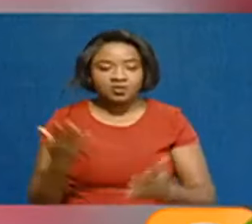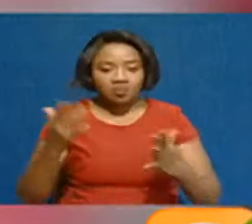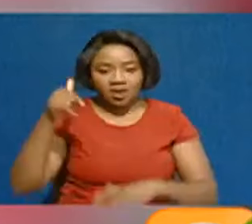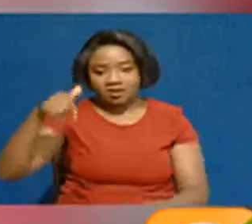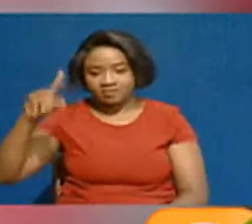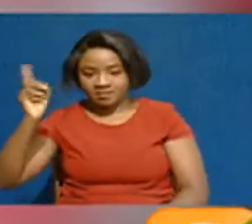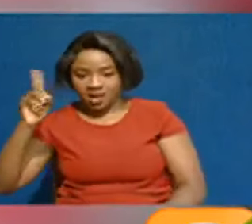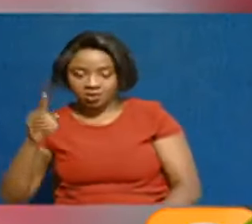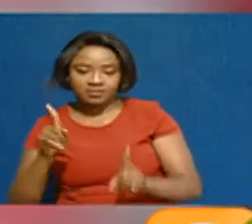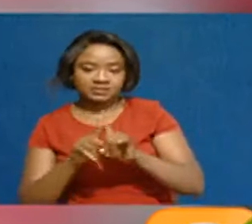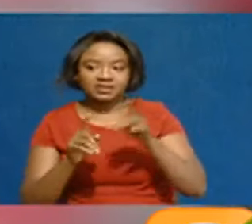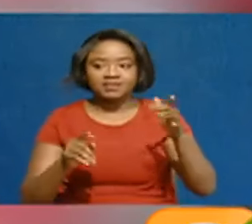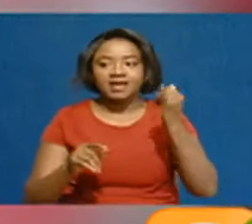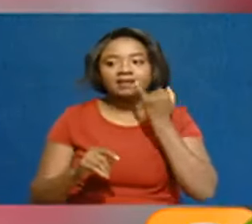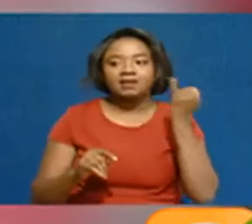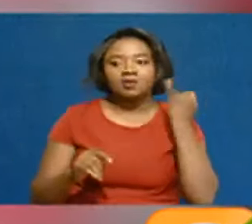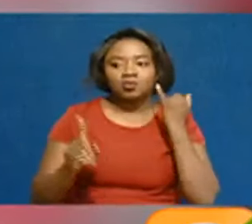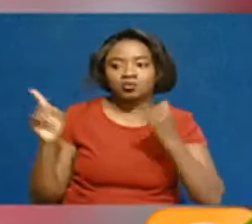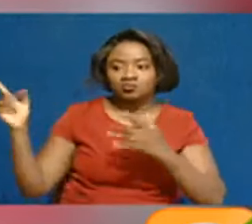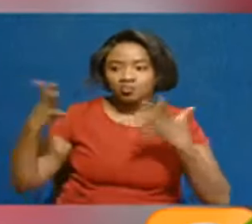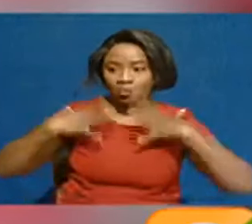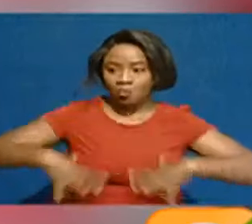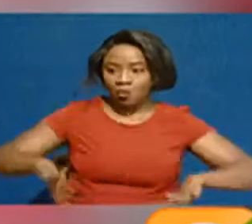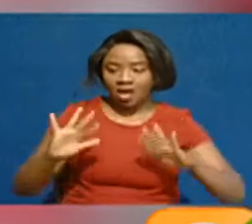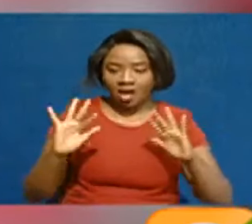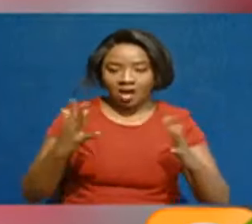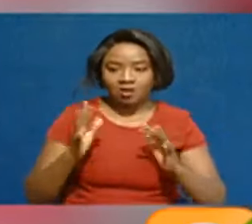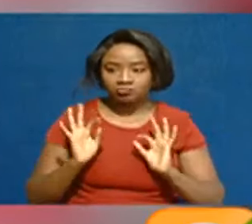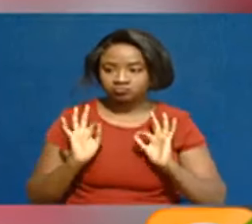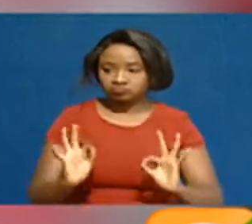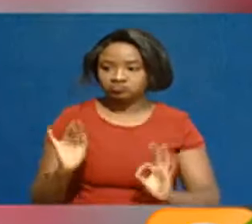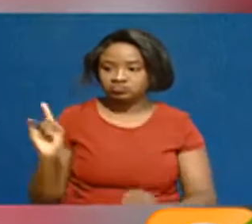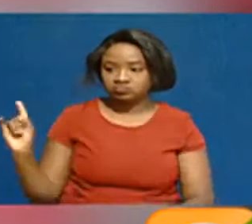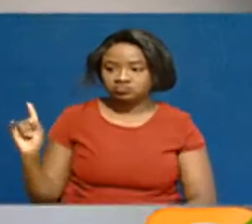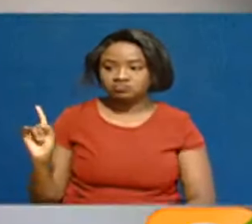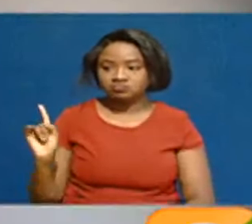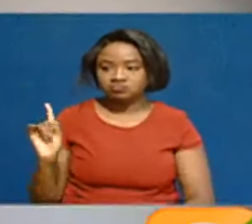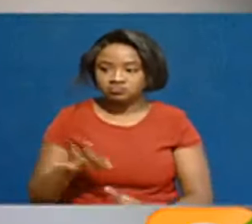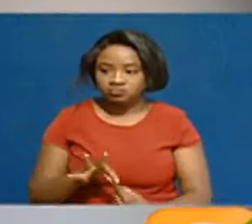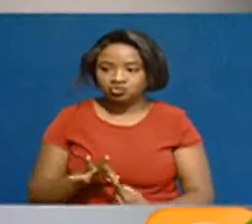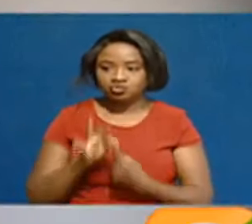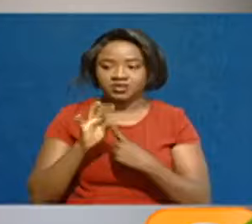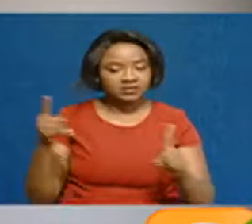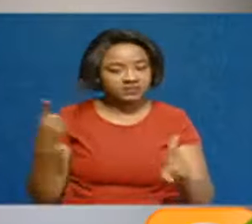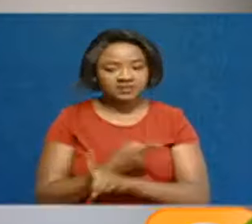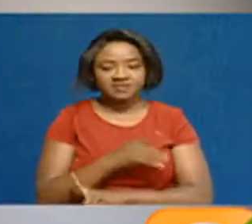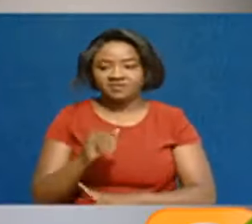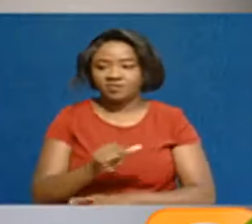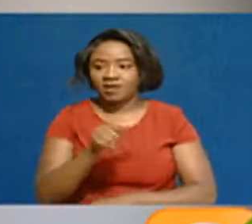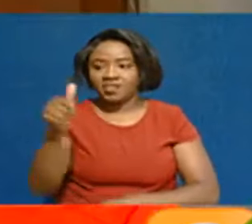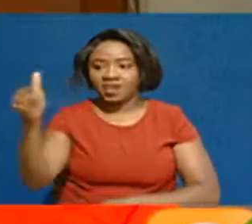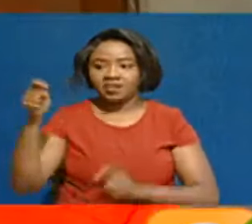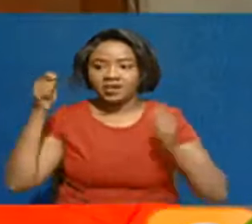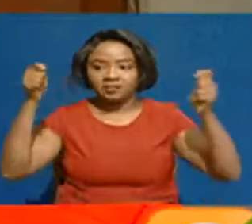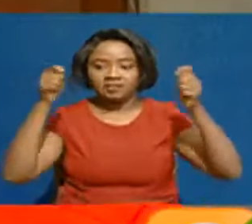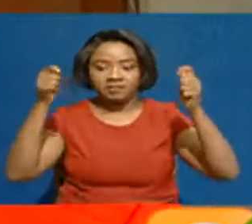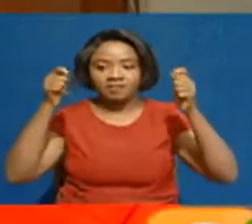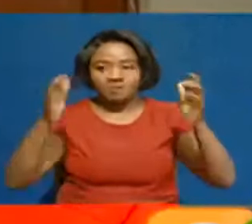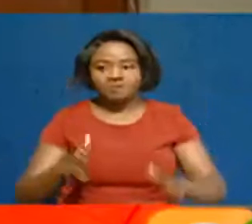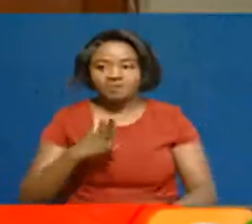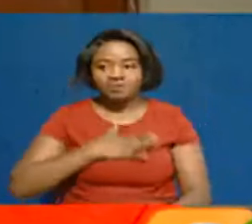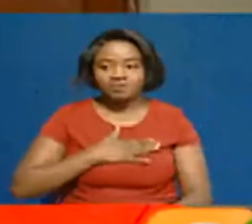na Nakuru. Mavazi yake wakati wa maandamano yakiwa ya kipekee, tofauti na waandamanaji wengine. Mtoto